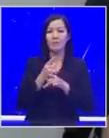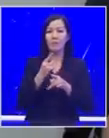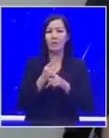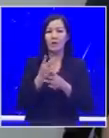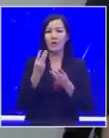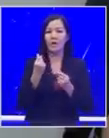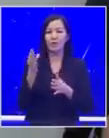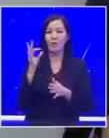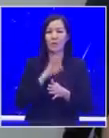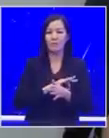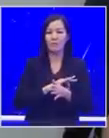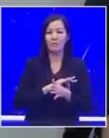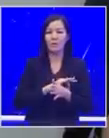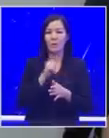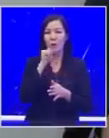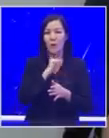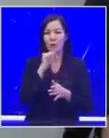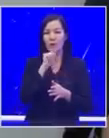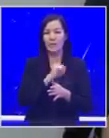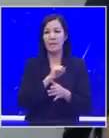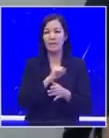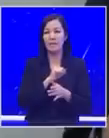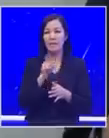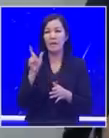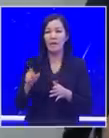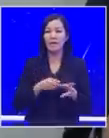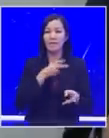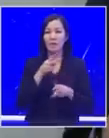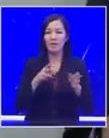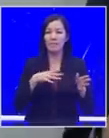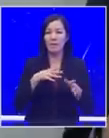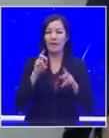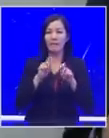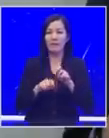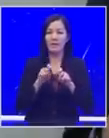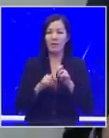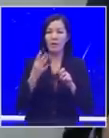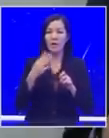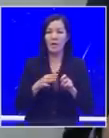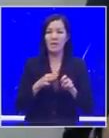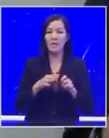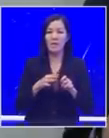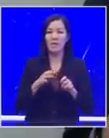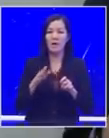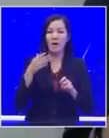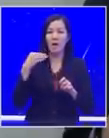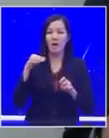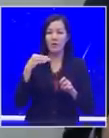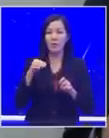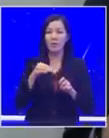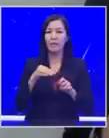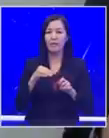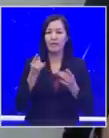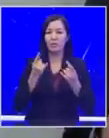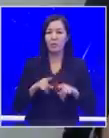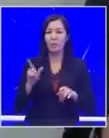қаражат жымқырды деп Талдықорған қаласының тұрғыны құзырлы органдарға шағымданған. Тергеу барысында 40 жастағы Ақтөбе облысының тумасы ұсталды.